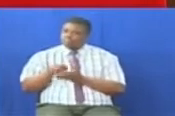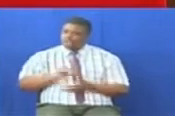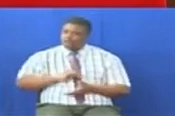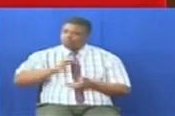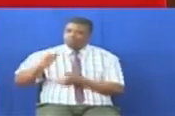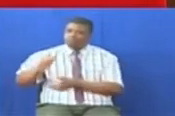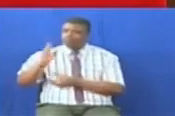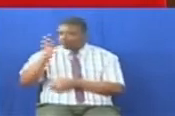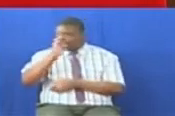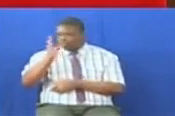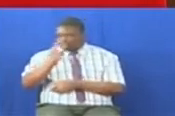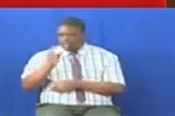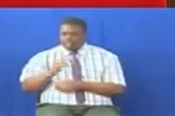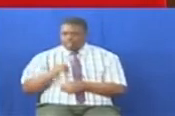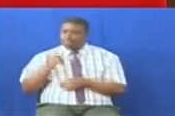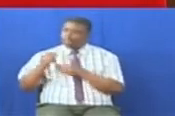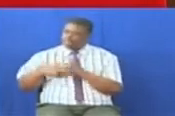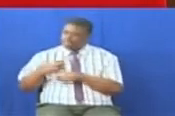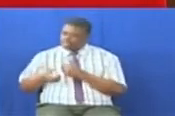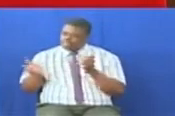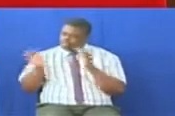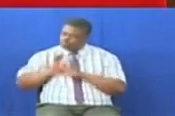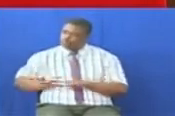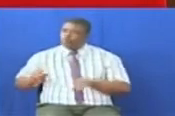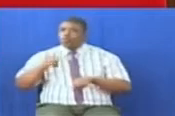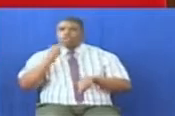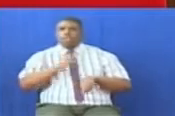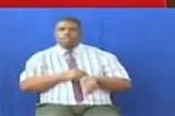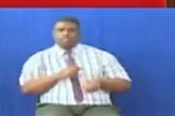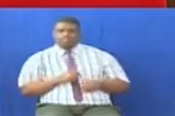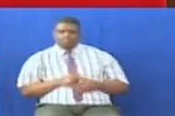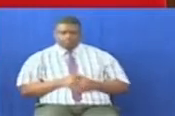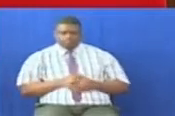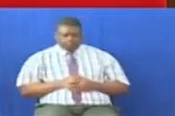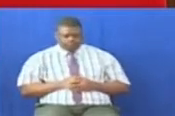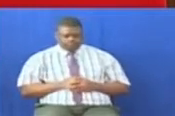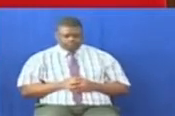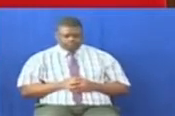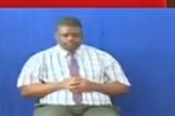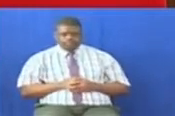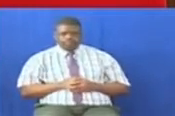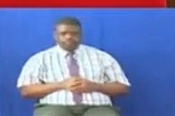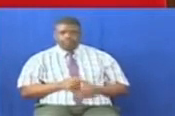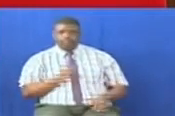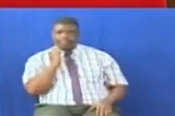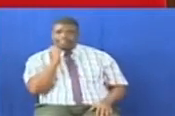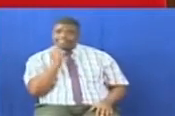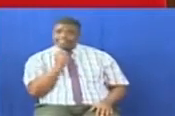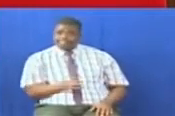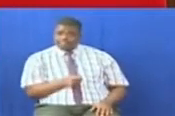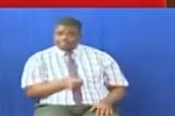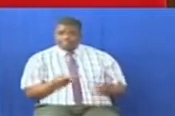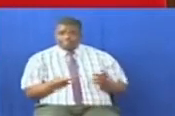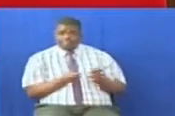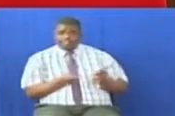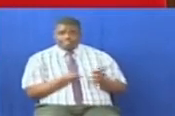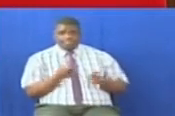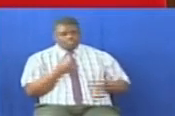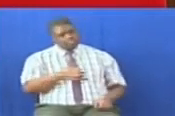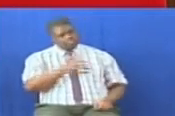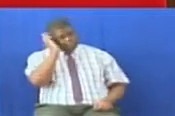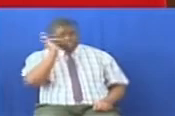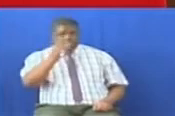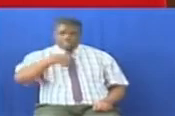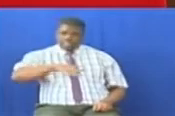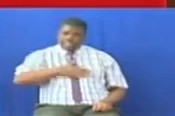wakati. Mheshimiwa Naibu Spika, vile vile naomba pia niendelee kupongeza serikali yetu ya Chama